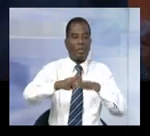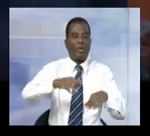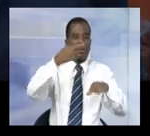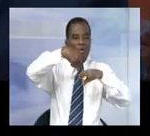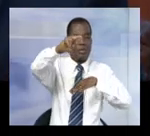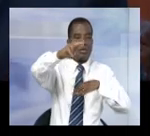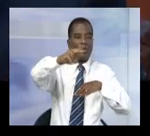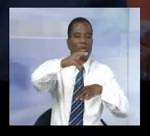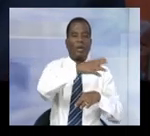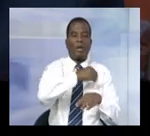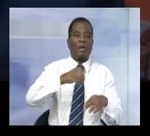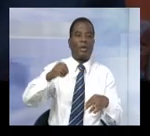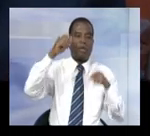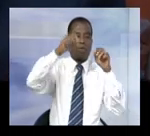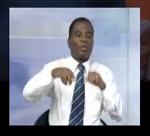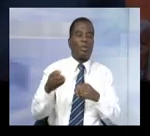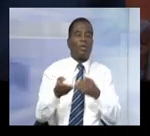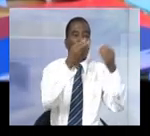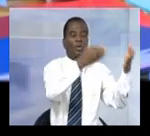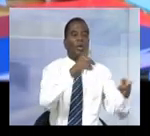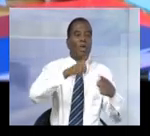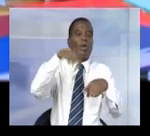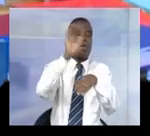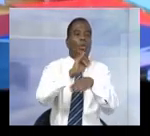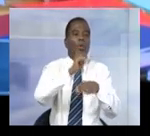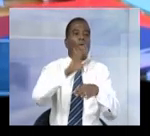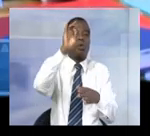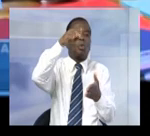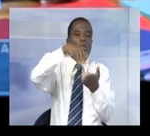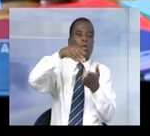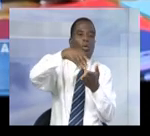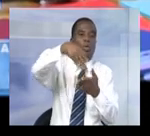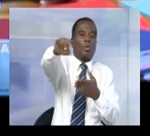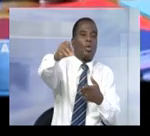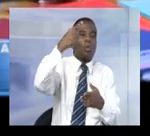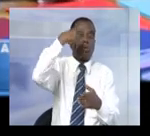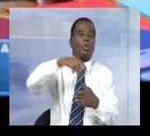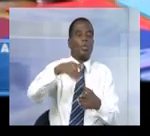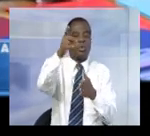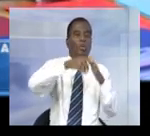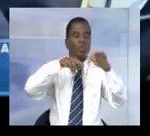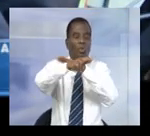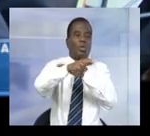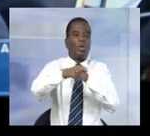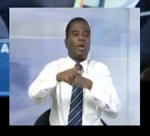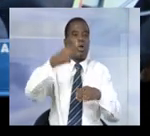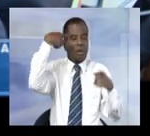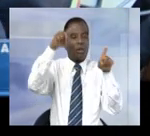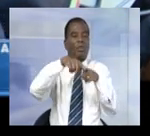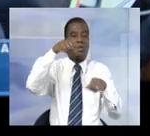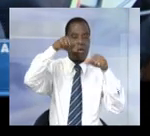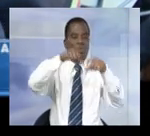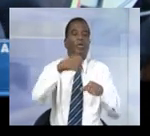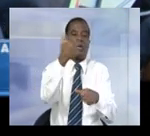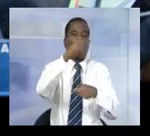internationales. L'entreprise doit verser à l'État de Côte d'Ivoire 8 milliards de francs CFA pour son droit d'entrée. La convention va durer 10